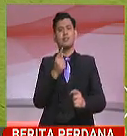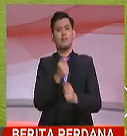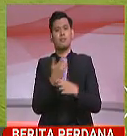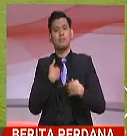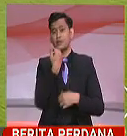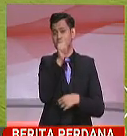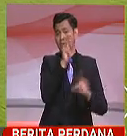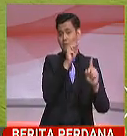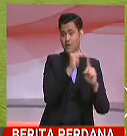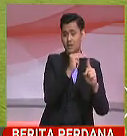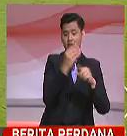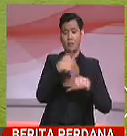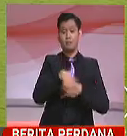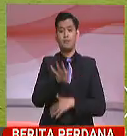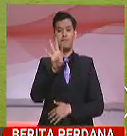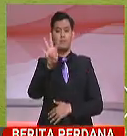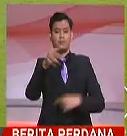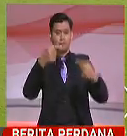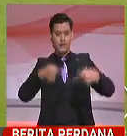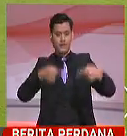mata selepas 4 perlawanan.